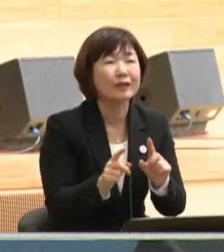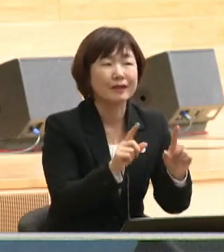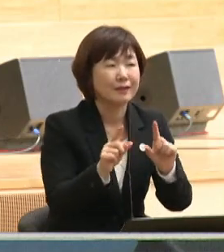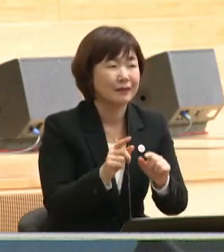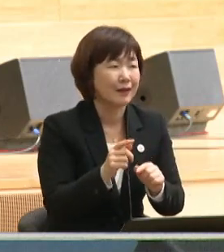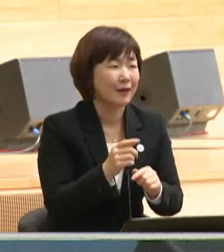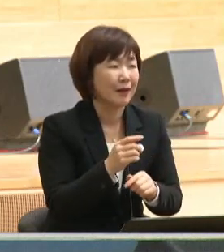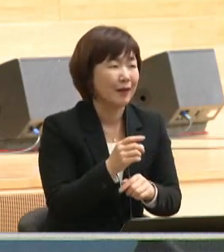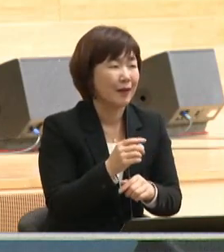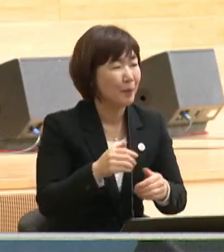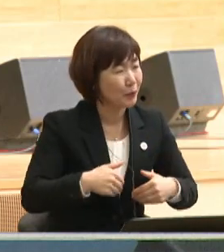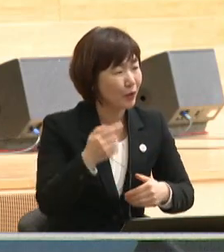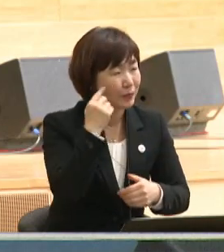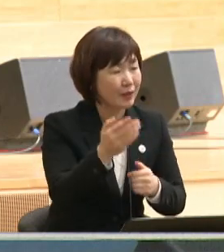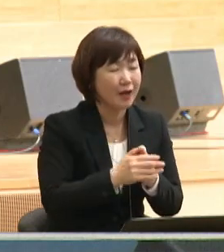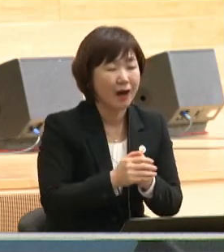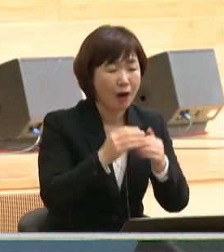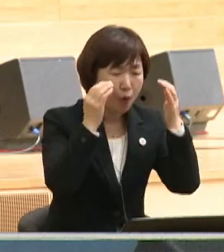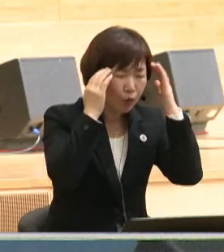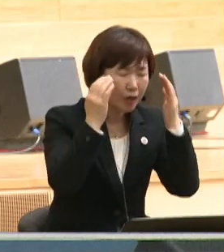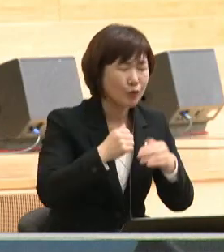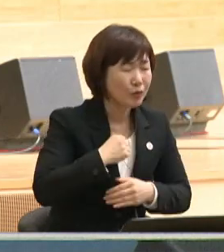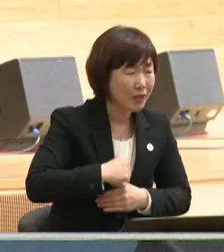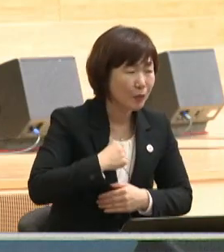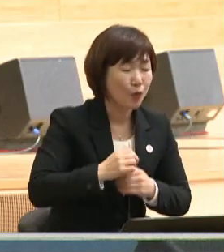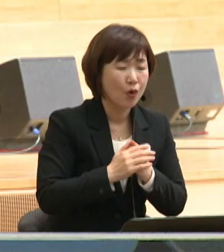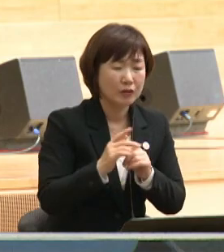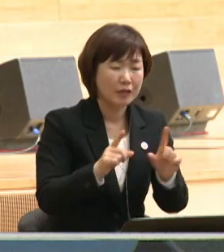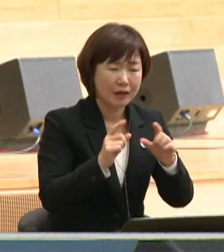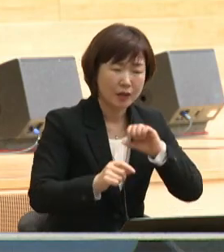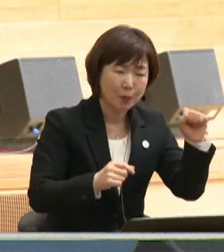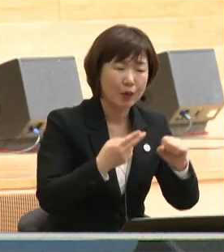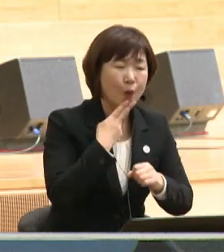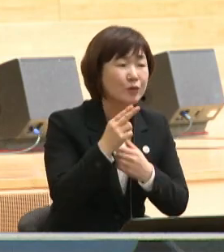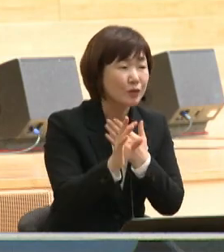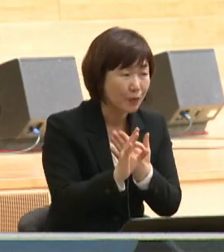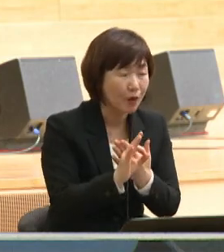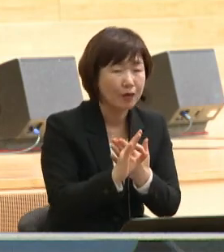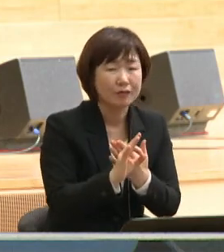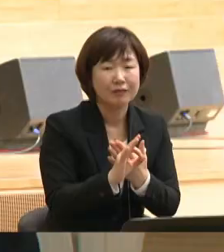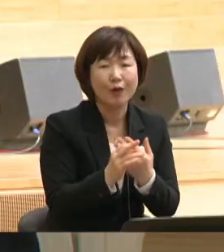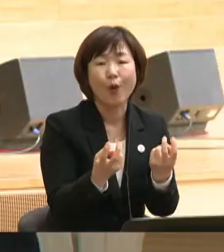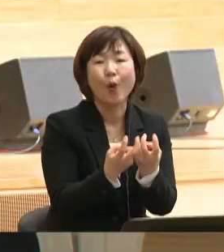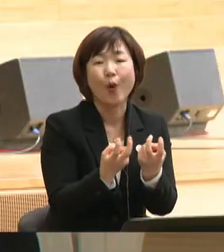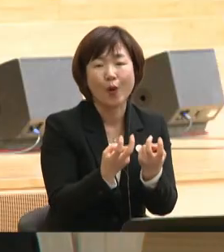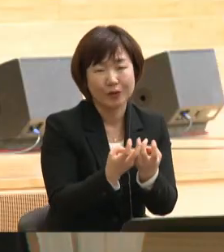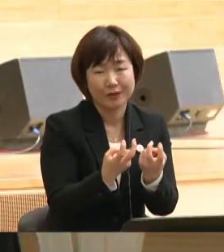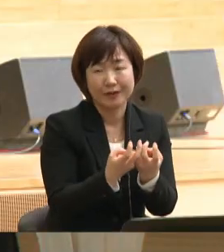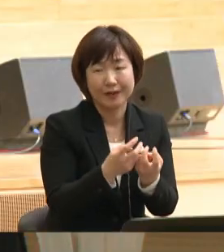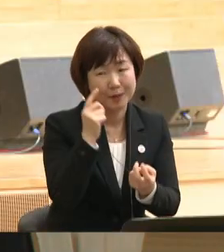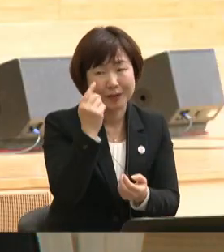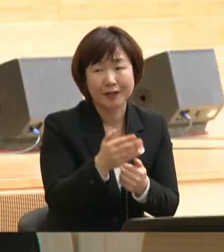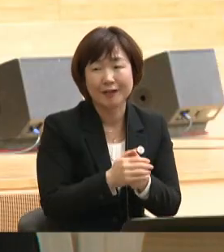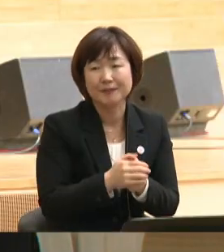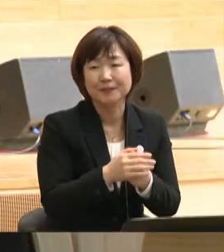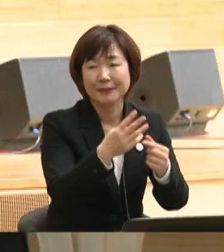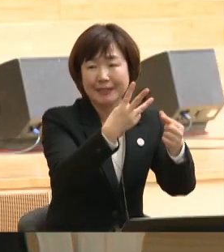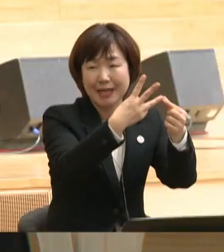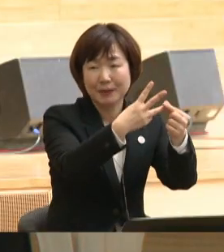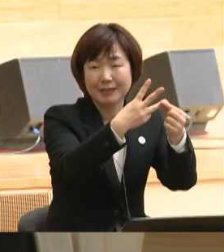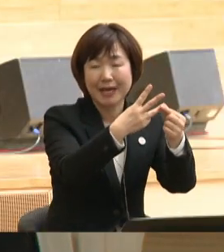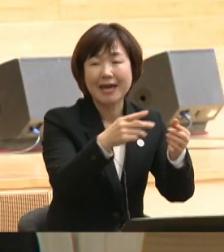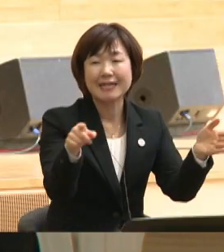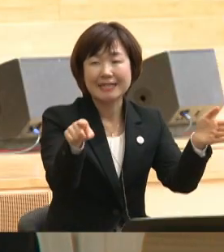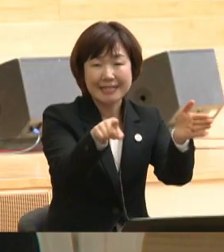될까요 고난도 기꺼이 감내하고 자기 생활에 얽매이지도 않으려면 우리는 어떻게 해야 될까요 우리 함께 다 하겠습니다 신앙의